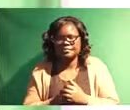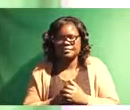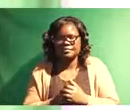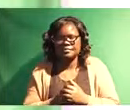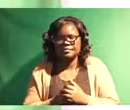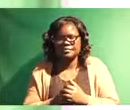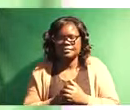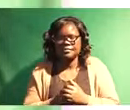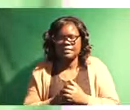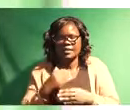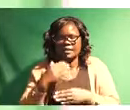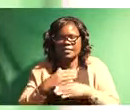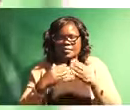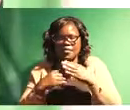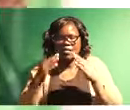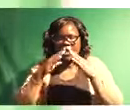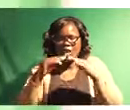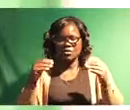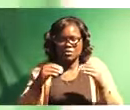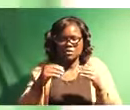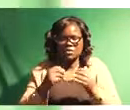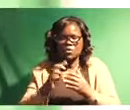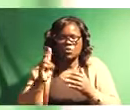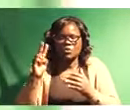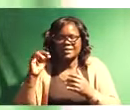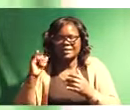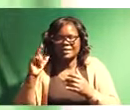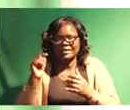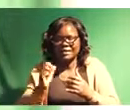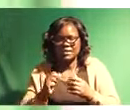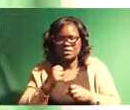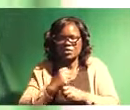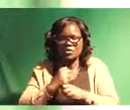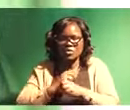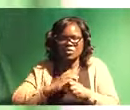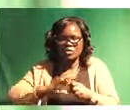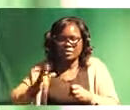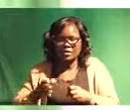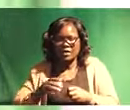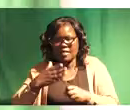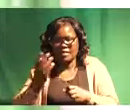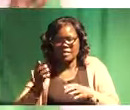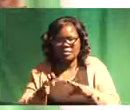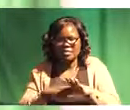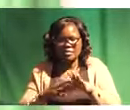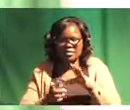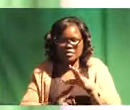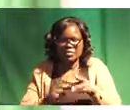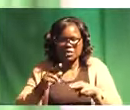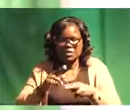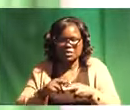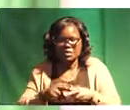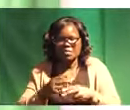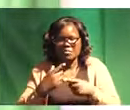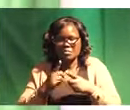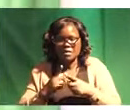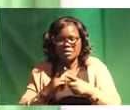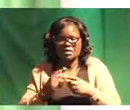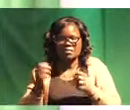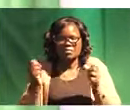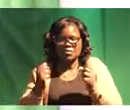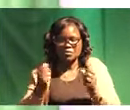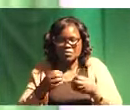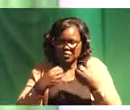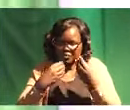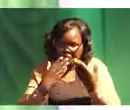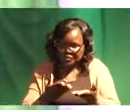The building of the housing units ni kazi ya county na hao wabunge. Mutaketi chini. Lakini milk coolers we are going to